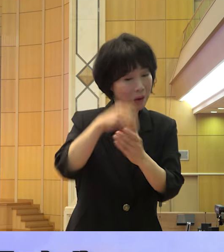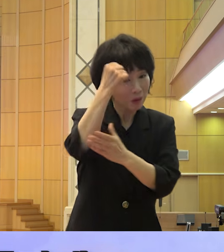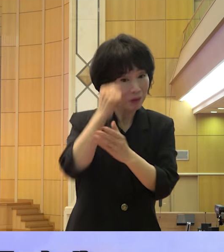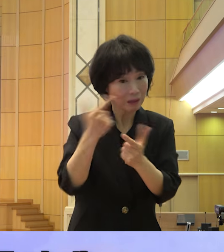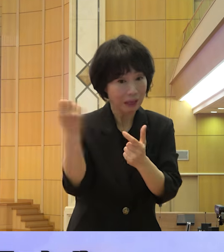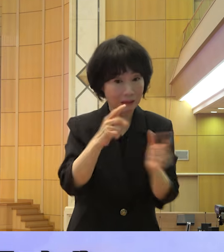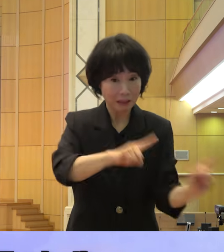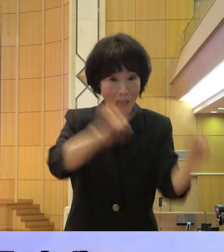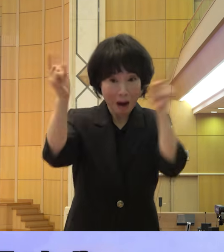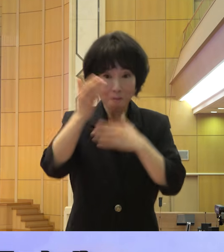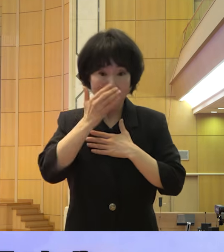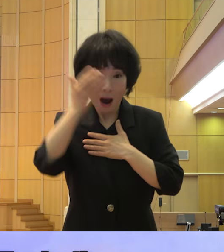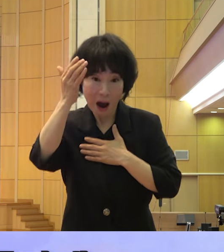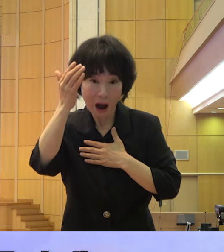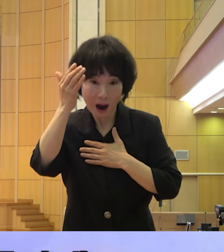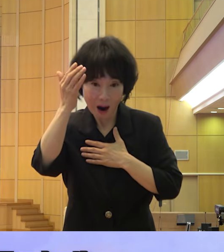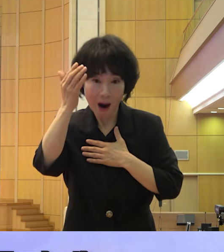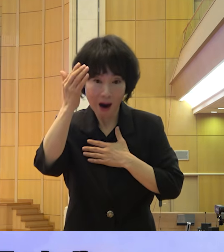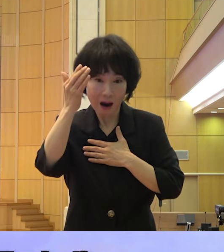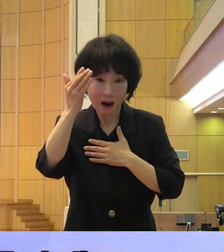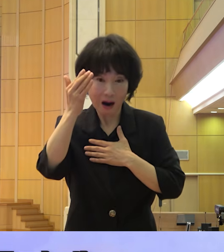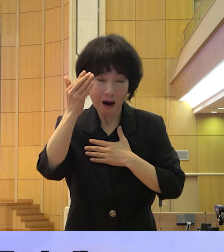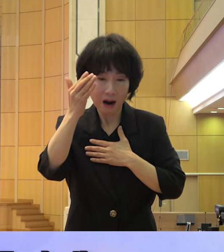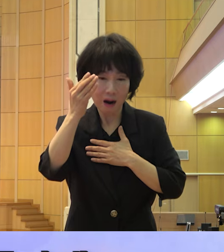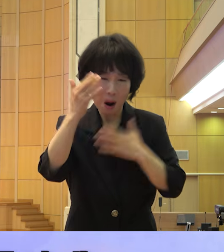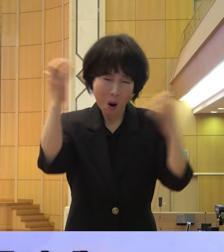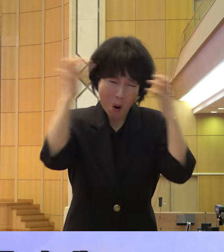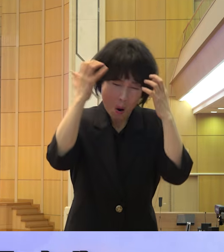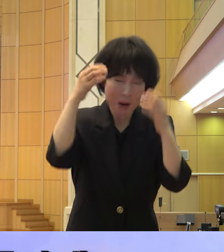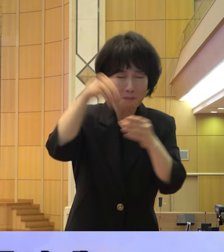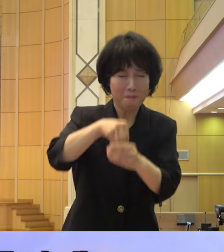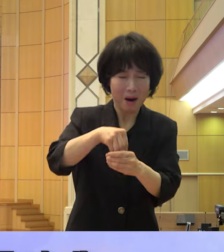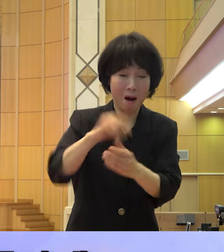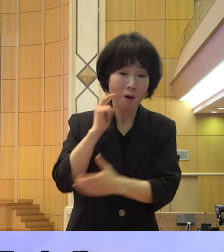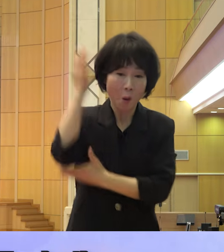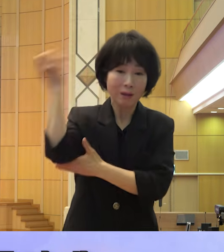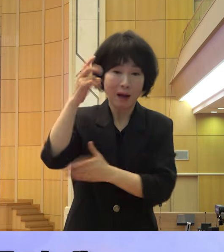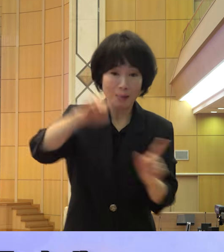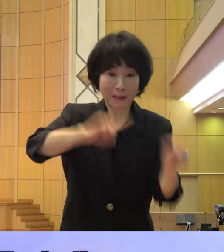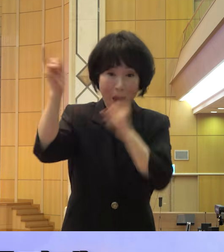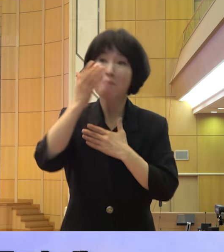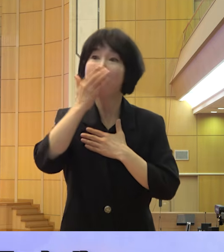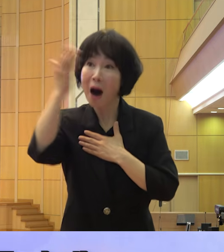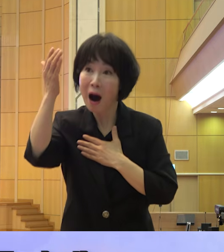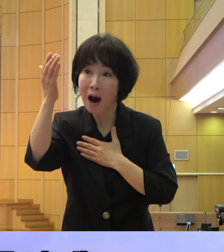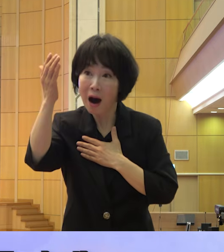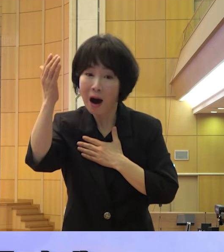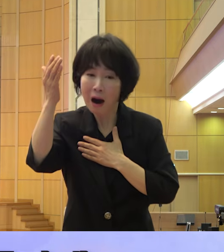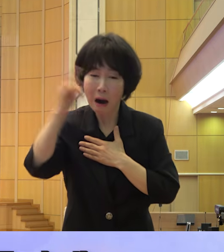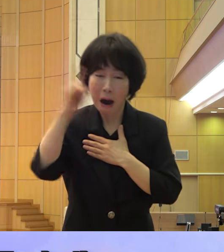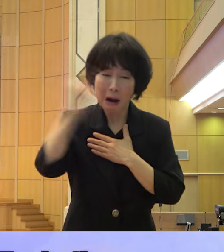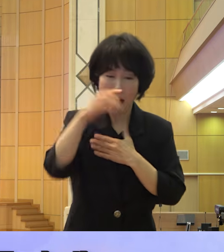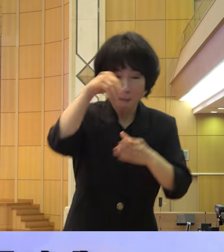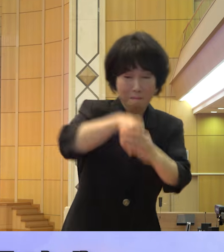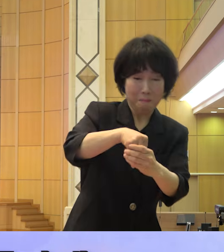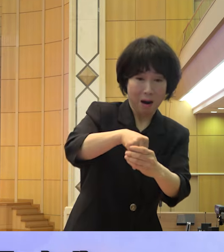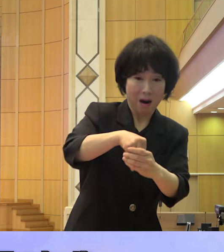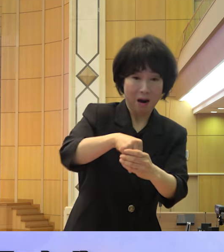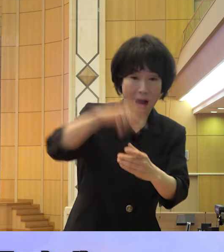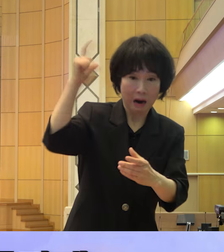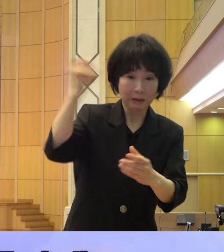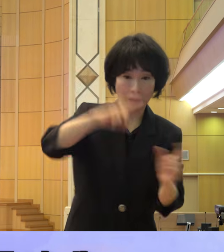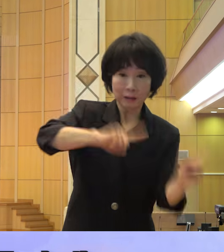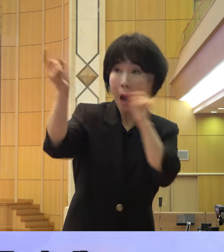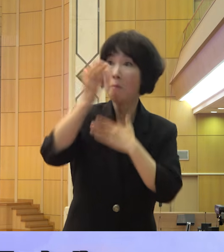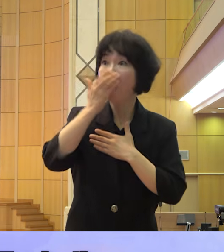것으로 다시 살며 욕된 것으로 심고 영광스러운 것으로 다시 살아나며 악한 것으로 심고 강한 것으로